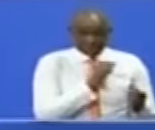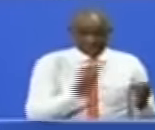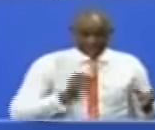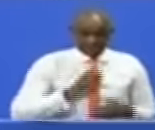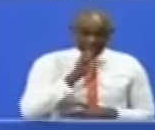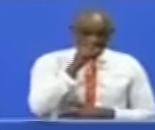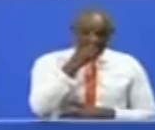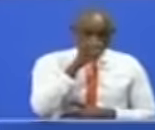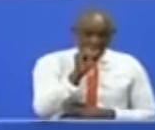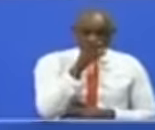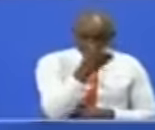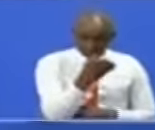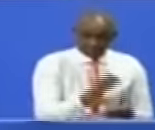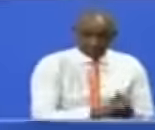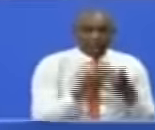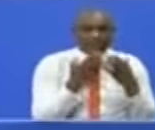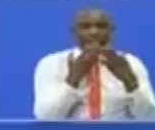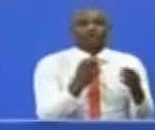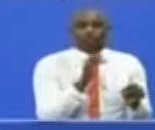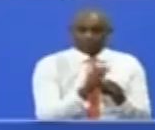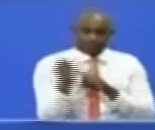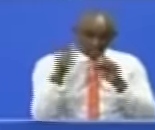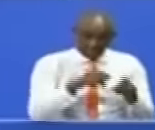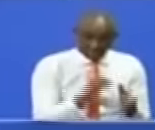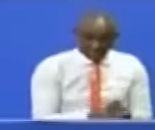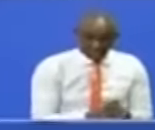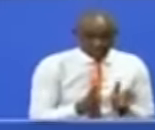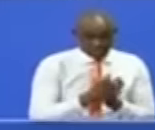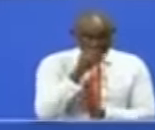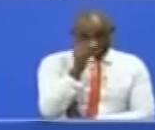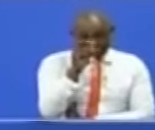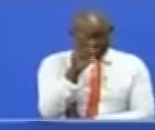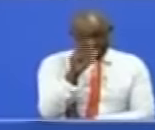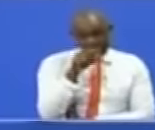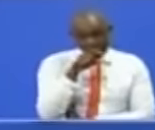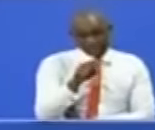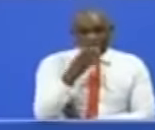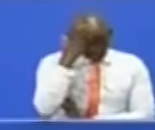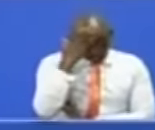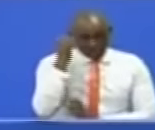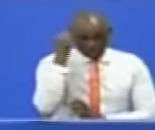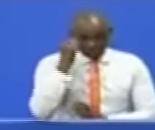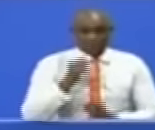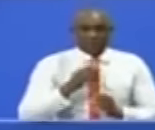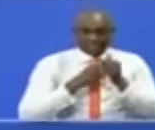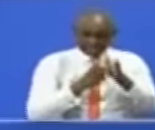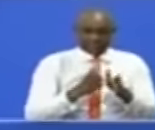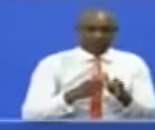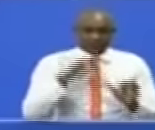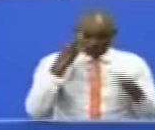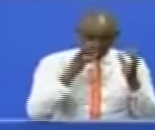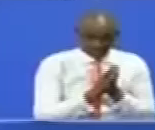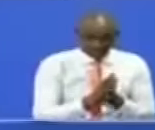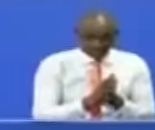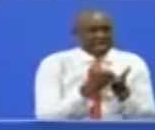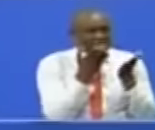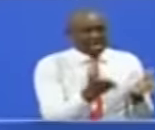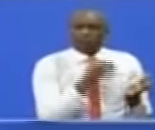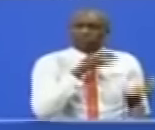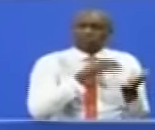ya Elgeyo Marakwet Kipchumba Murkomen. Shukrani sana kwa kuwa nasi. Asante. Na Dismas Mukua, mjuzi wa masuala ya siasa na uongozi. Shukrani sana. Haijakuwa